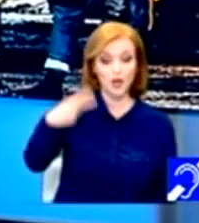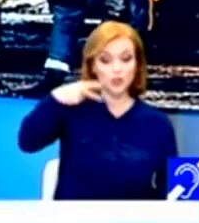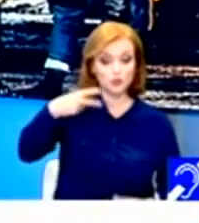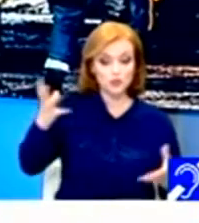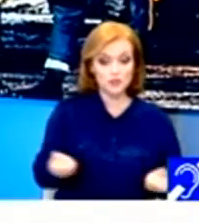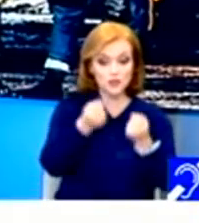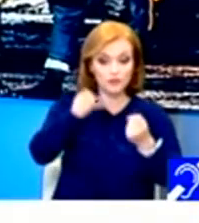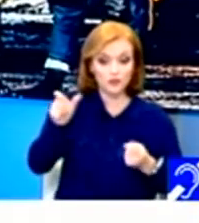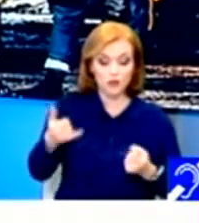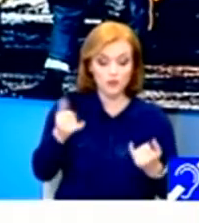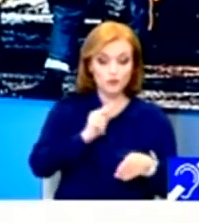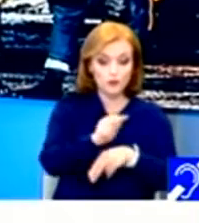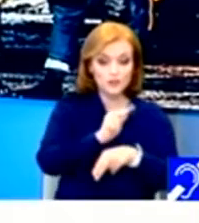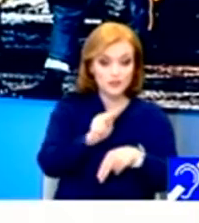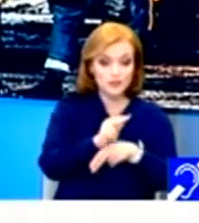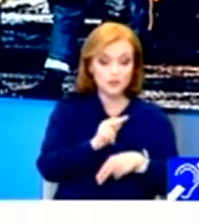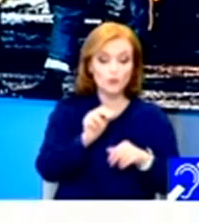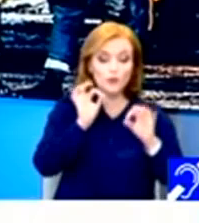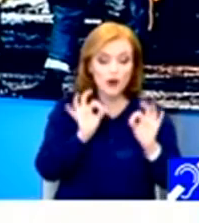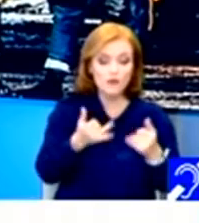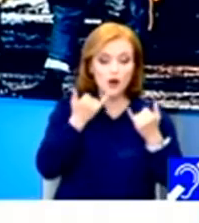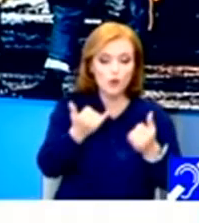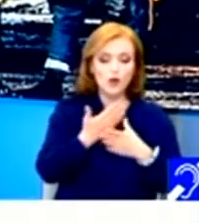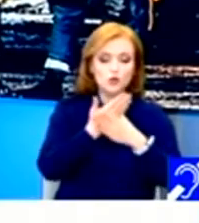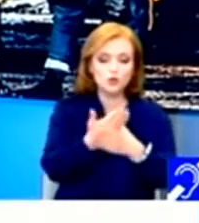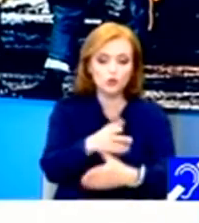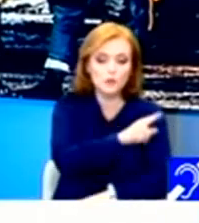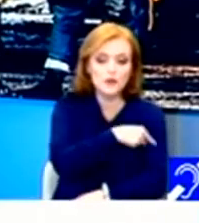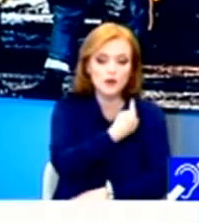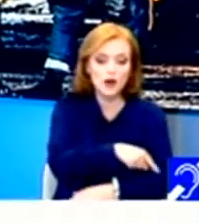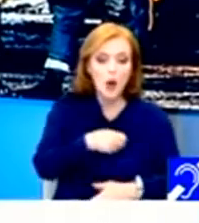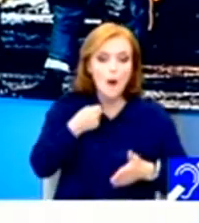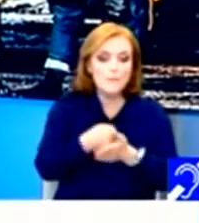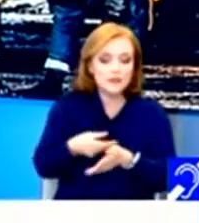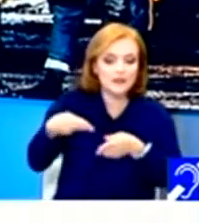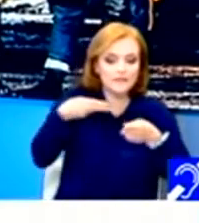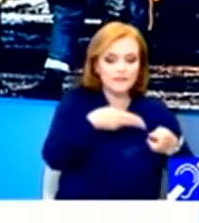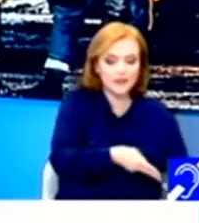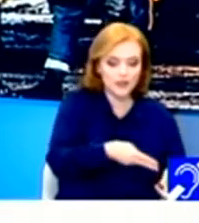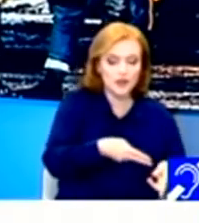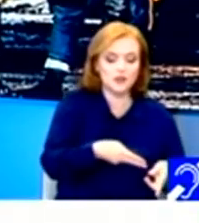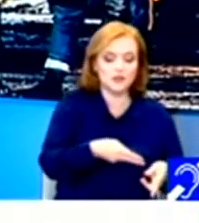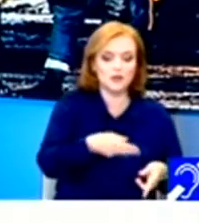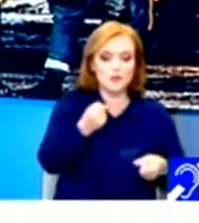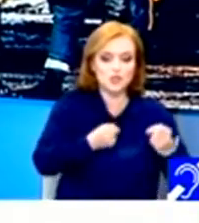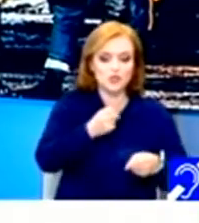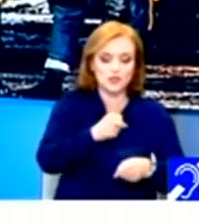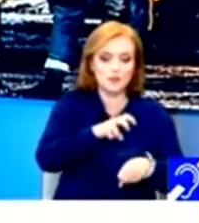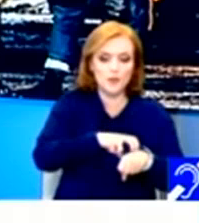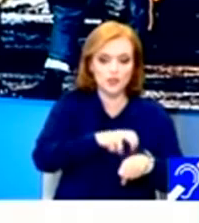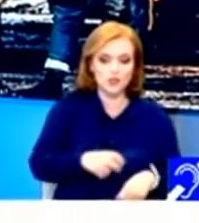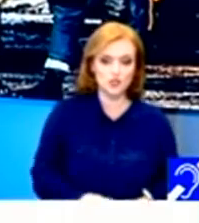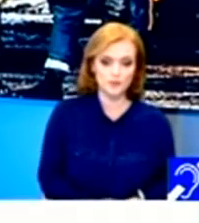20 de salvatori au fost instruiți să acordă primul ajutor medical în situații de urgență până la venirea echipelor de medici. Cursurile au fost ținute